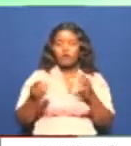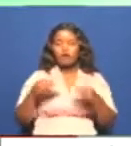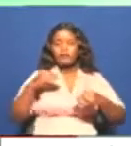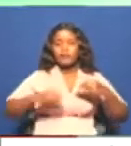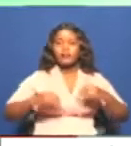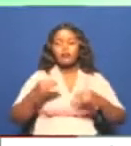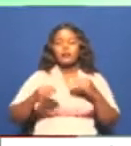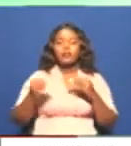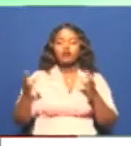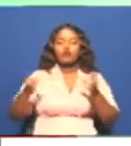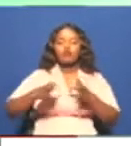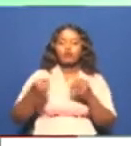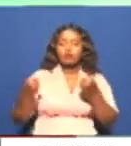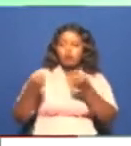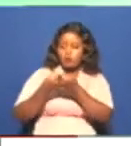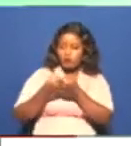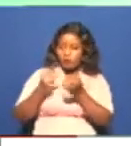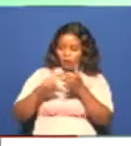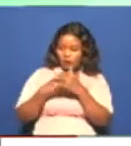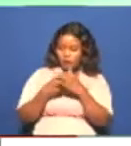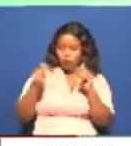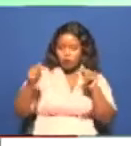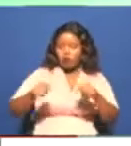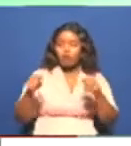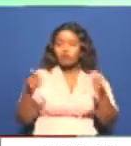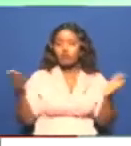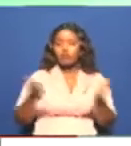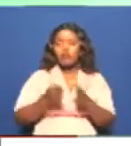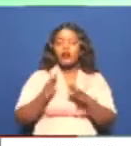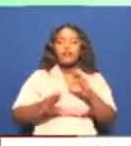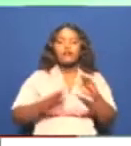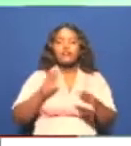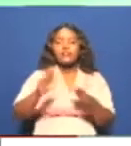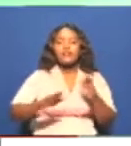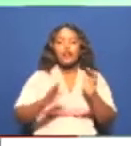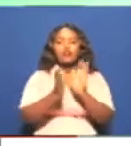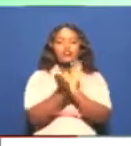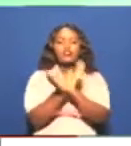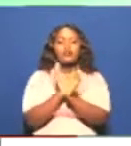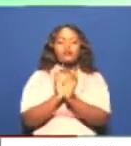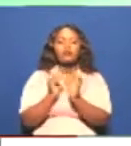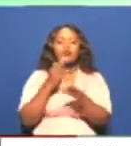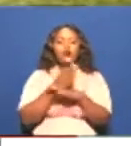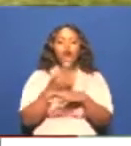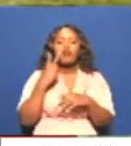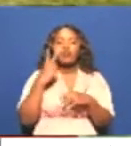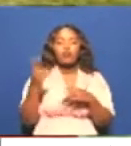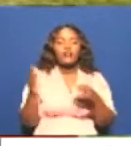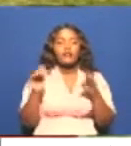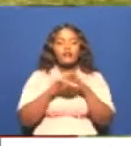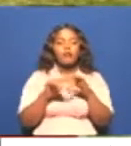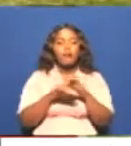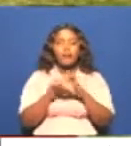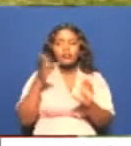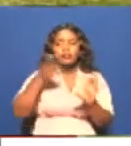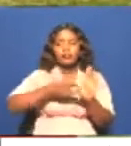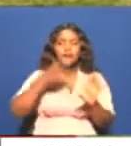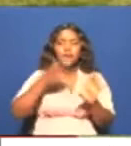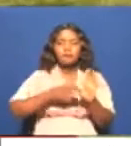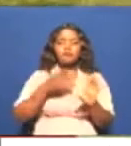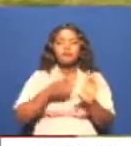la kuorodhesha wanariadha leo katika uwanja wa taifa wa Nyayo, huku zaidi ya wanariadha 200 wakishiriki.